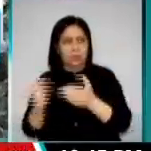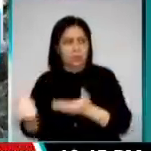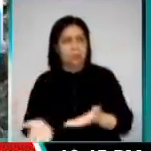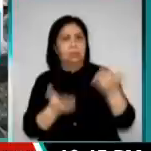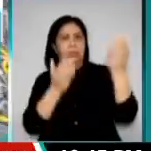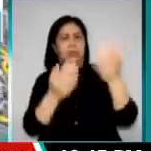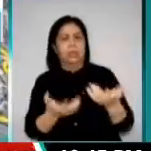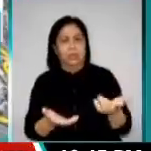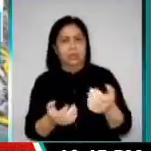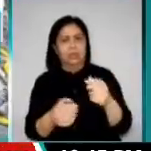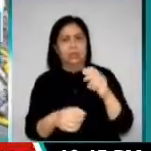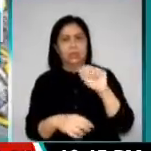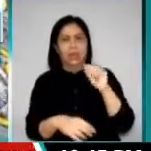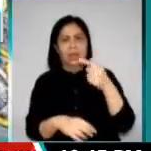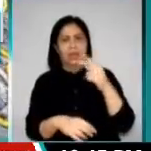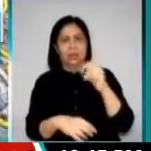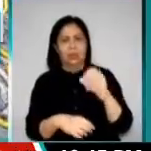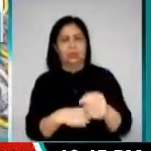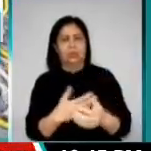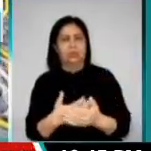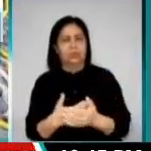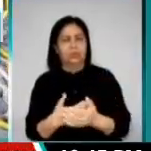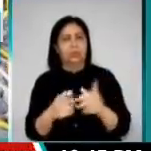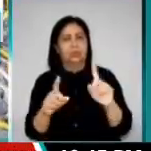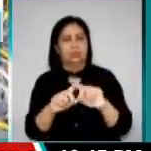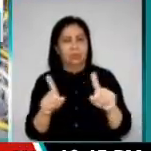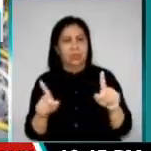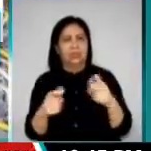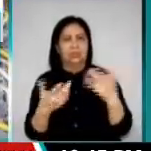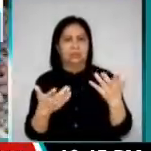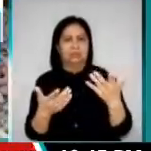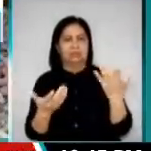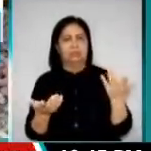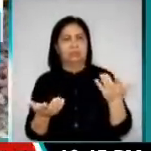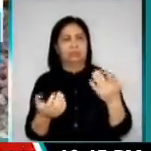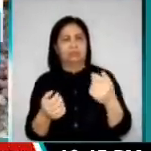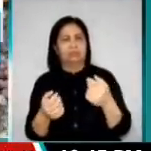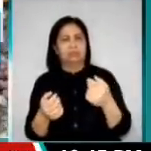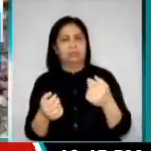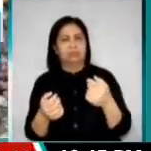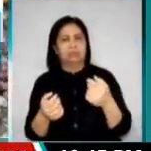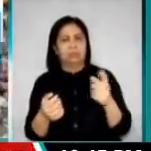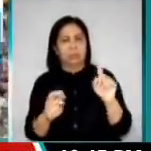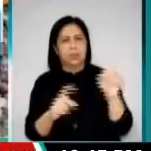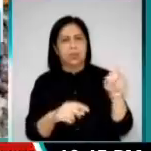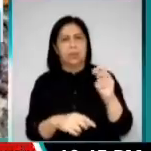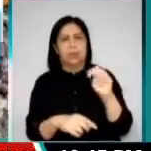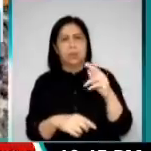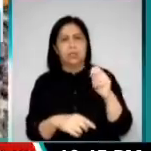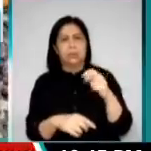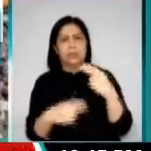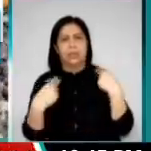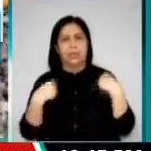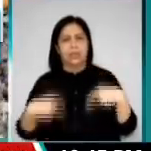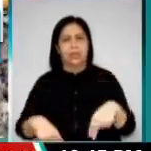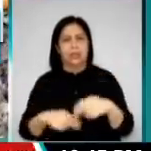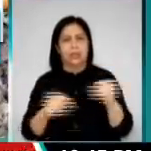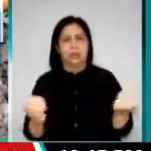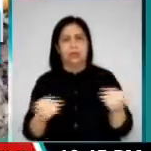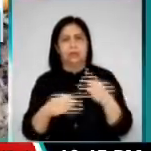Agno at dinikta po ng ating municipal health officer na si Dr. Lopez